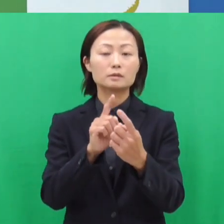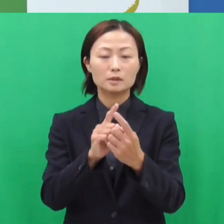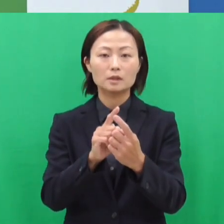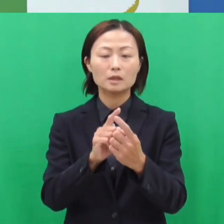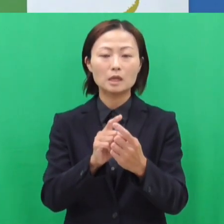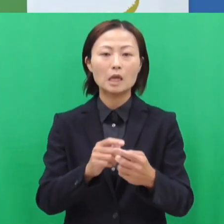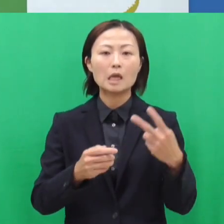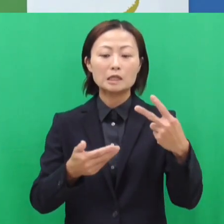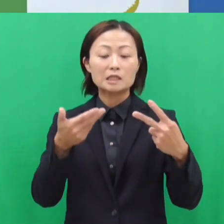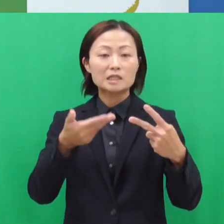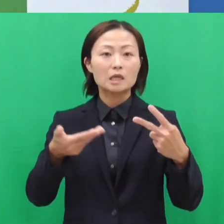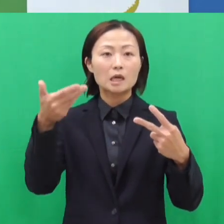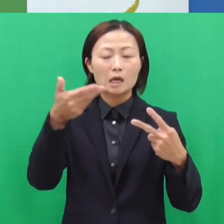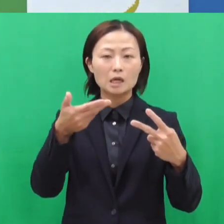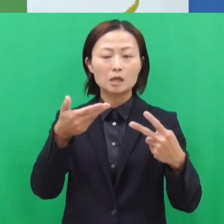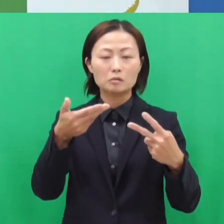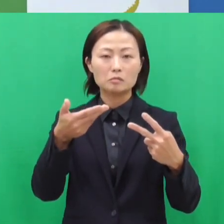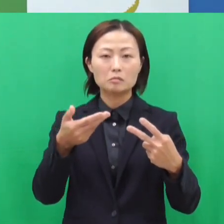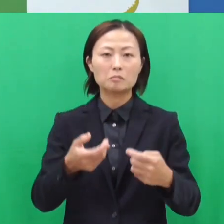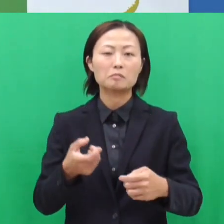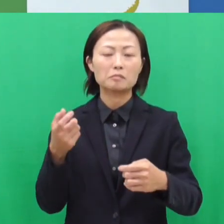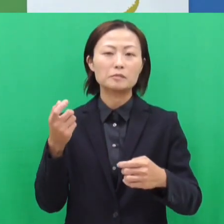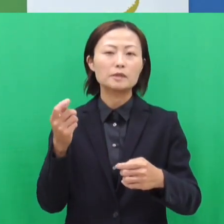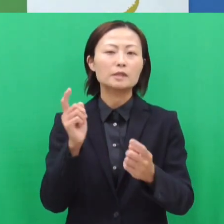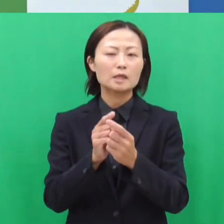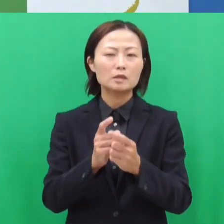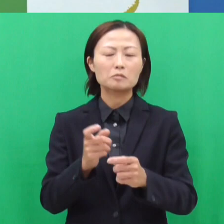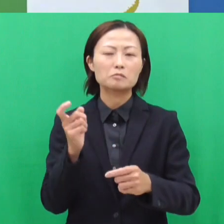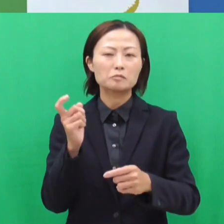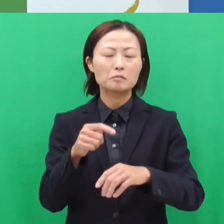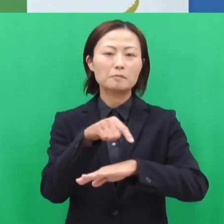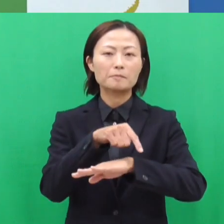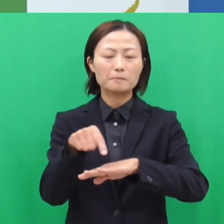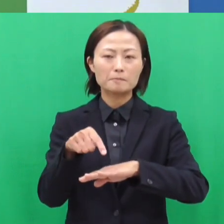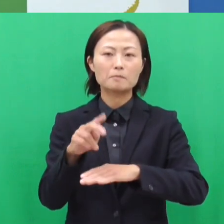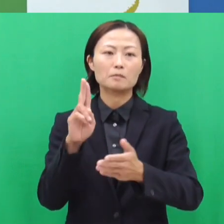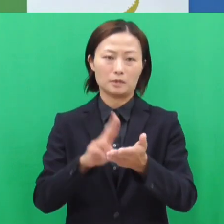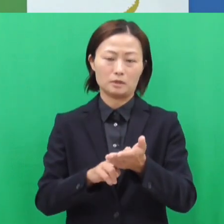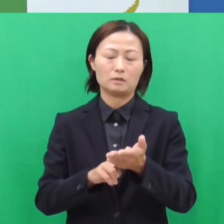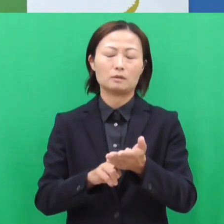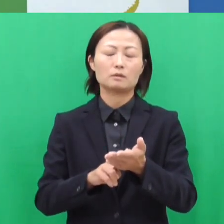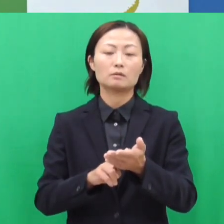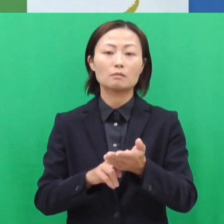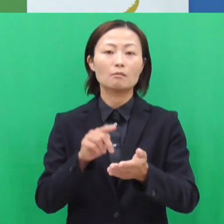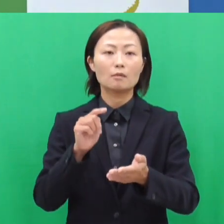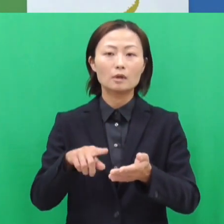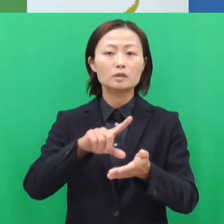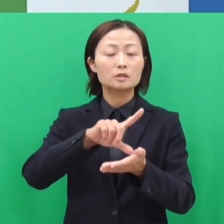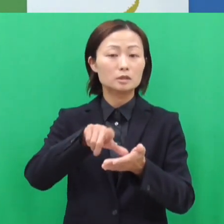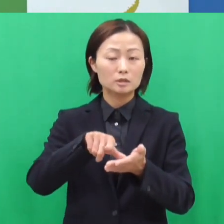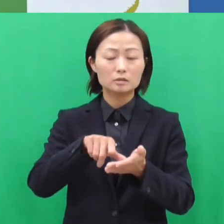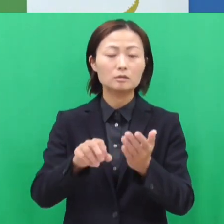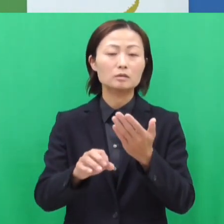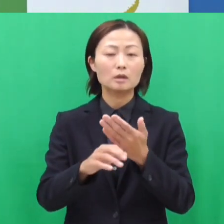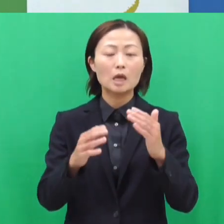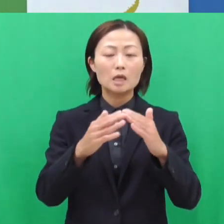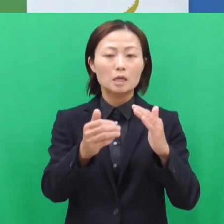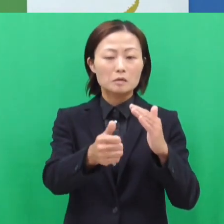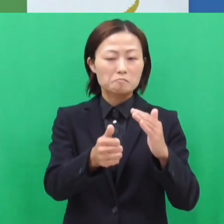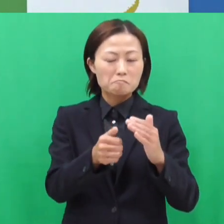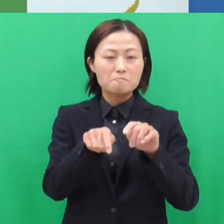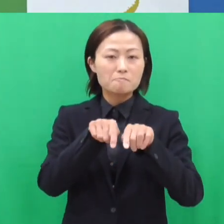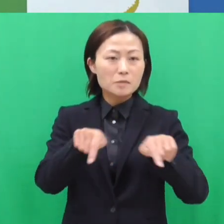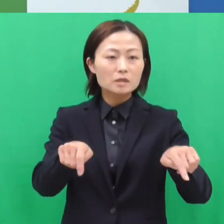として2段階の対応強化策というのが提携されました都道府県が来日する対策審議になったりそれでもいいように